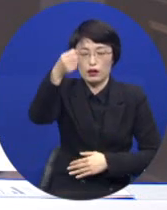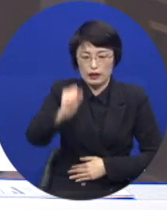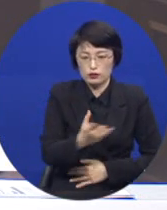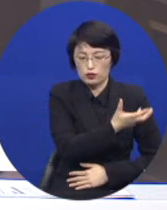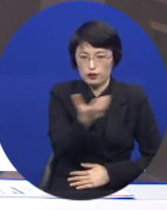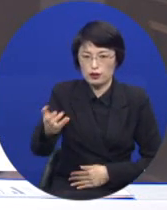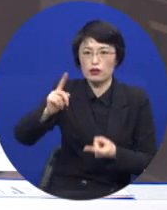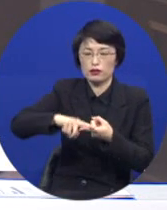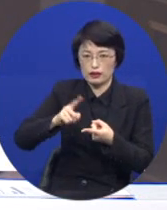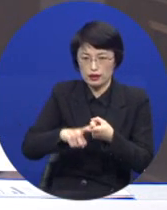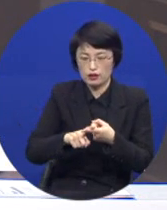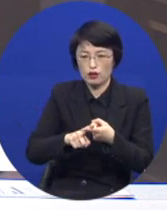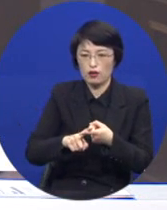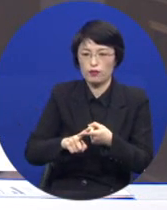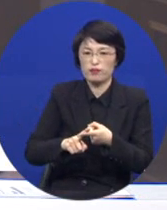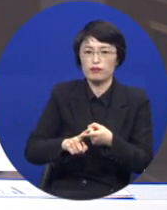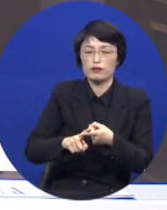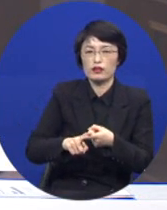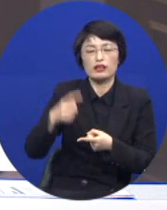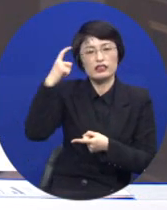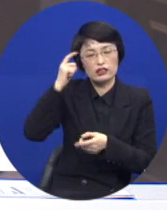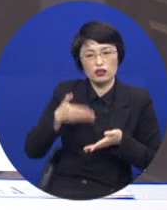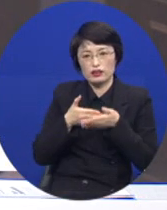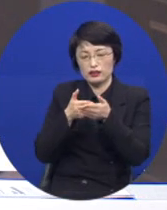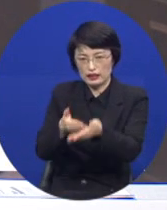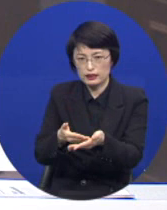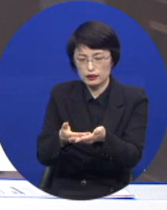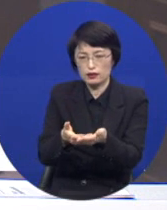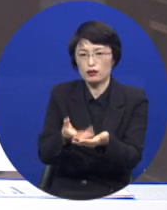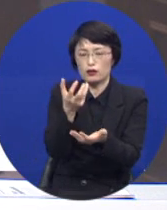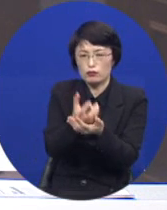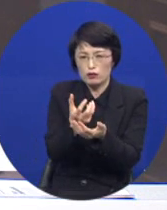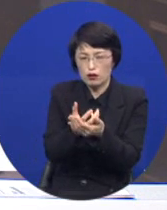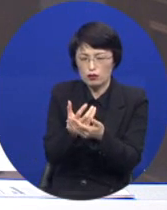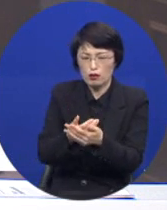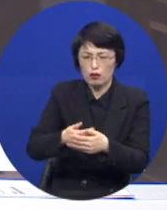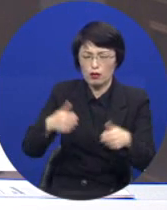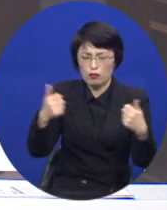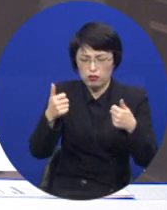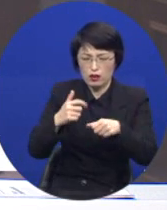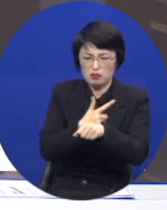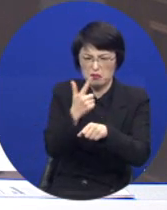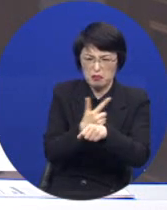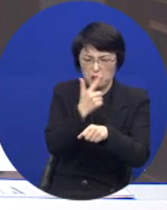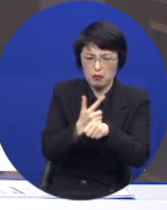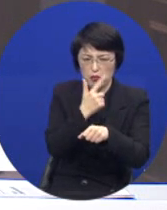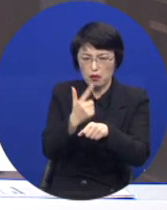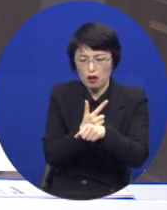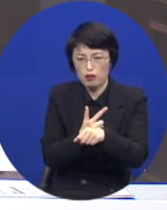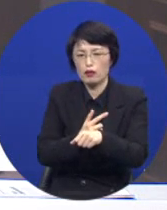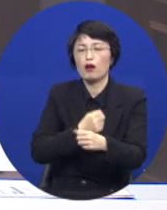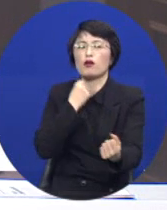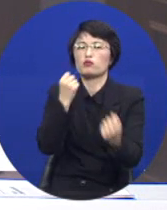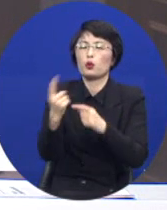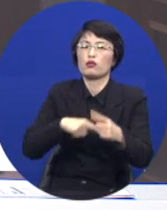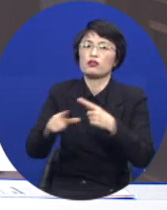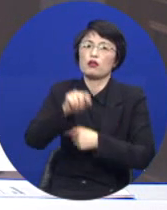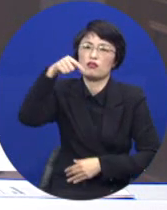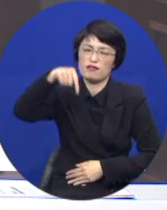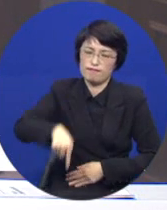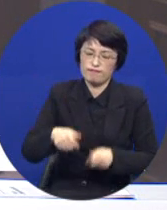안건을 심 산도의 매는 6시간 넘도록 회의를 하고 도 더욱 심도 있는 논의가 필요하다 며